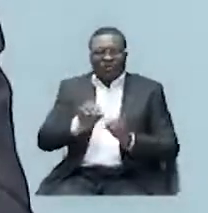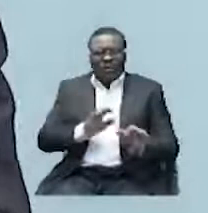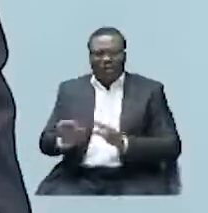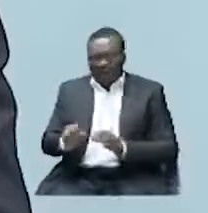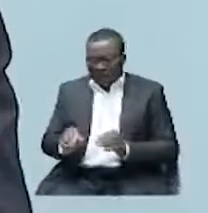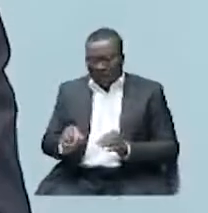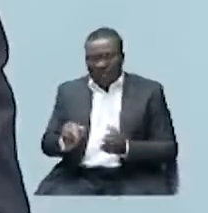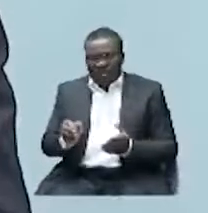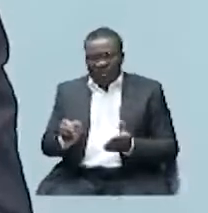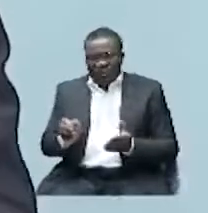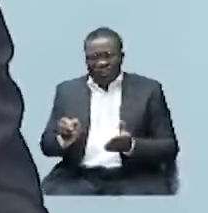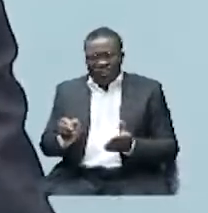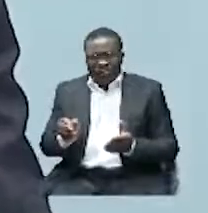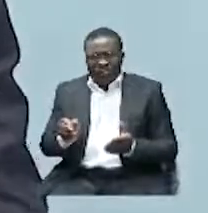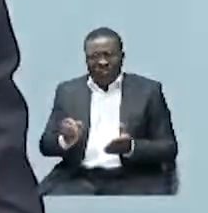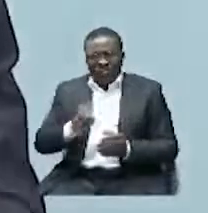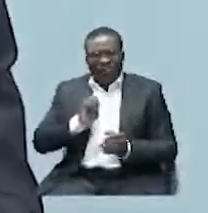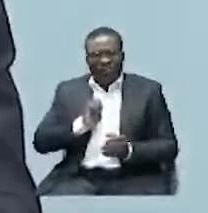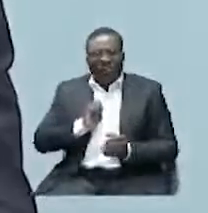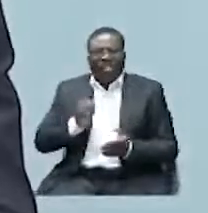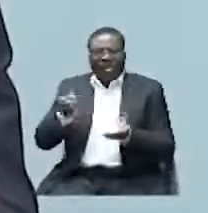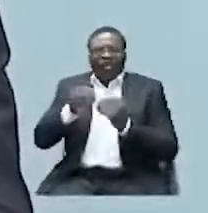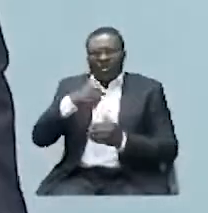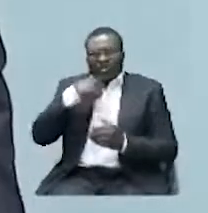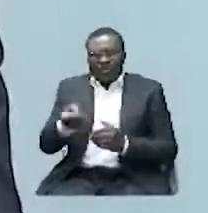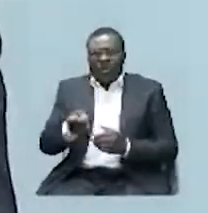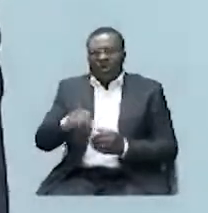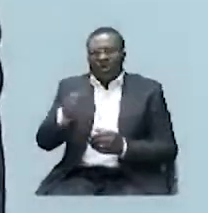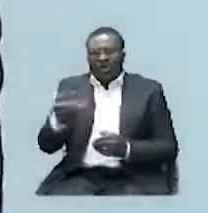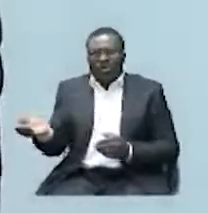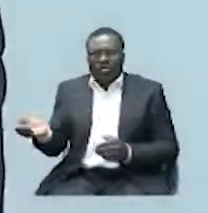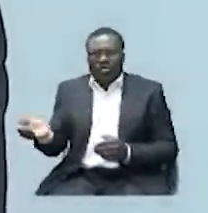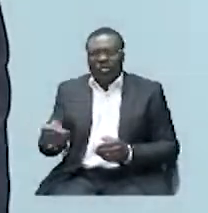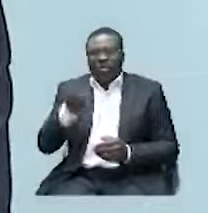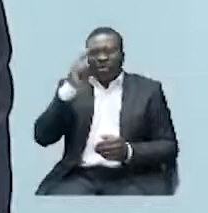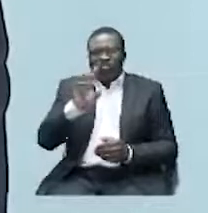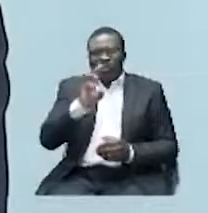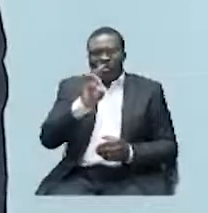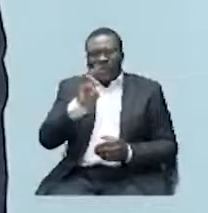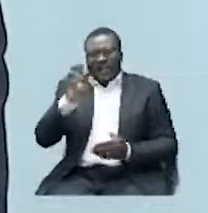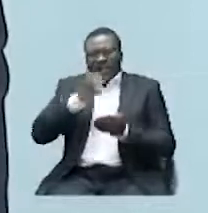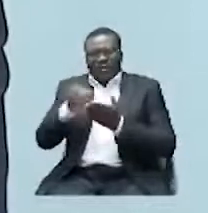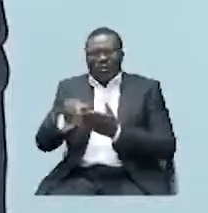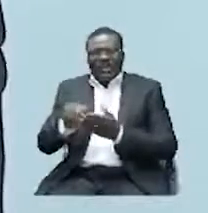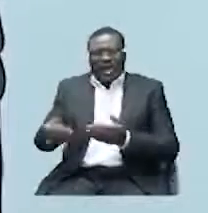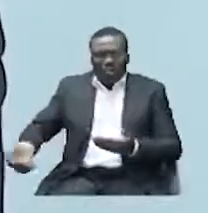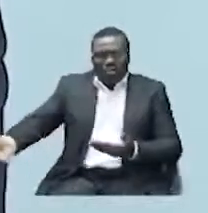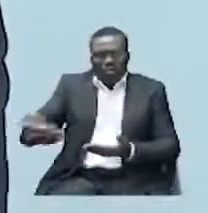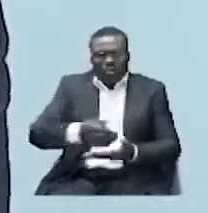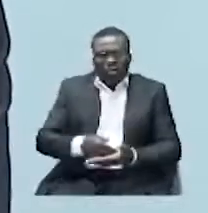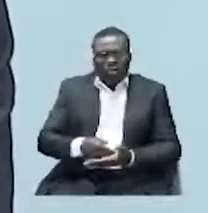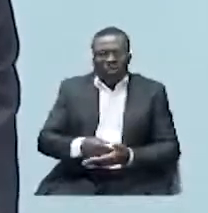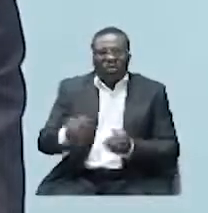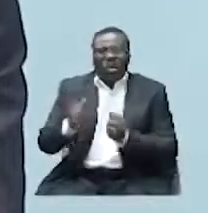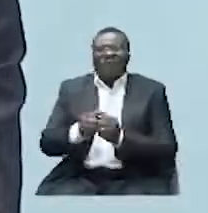vos financiers. Je veux vous rassurer d'une chose. Pour 600 milliards que nous mobilisons avec beaucoup d'incompétence,